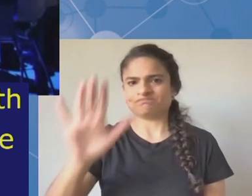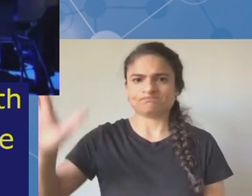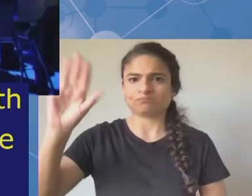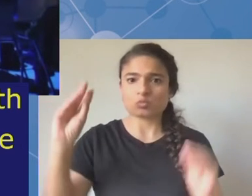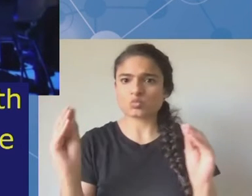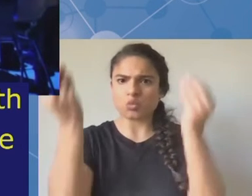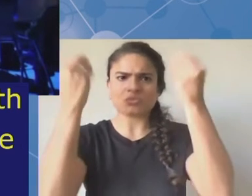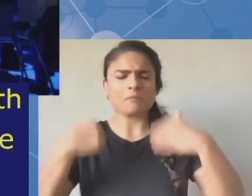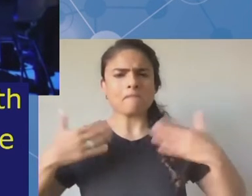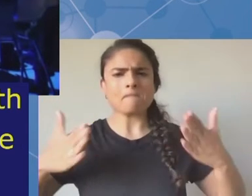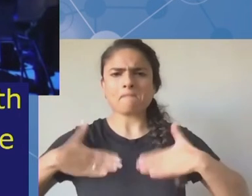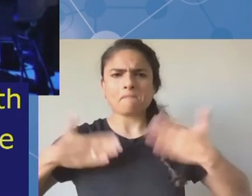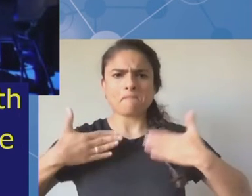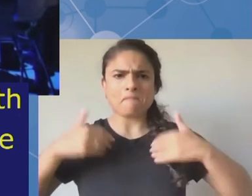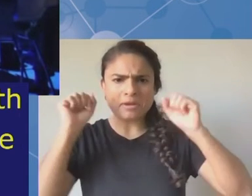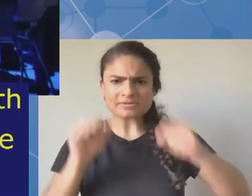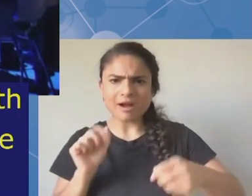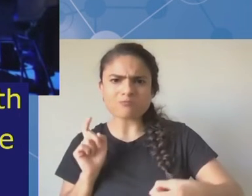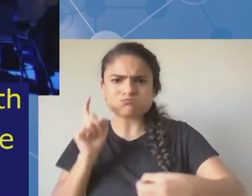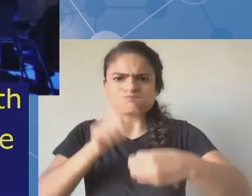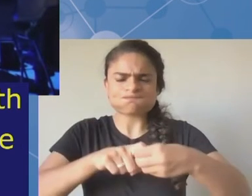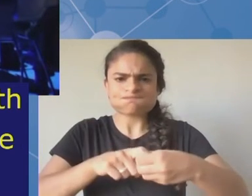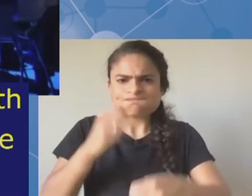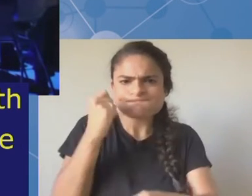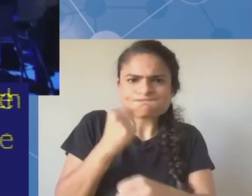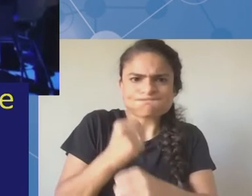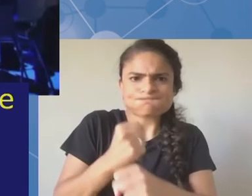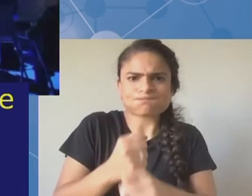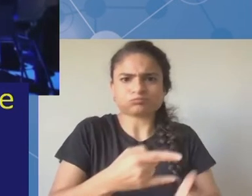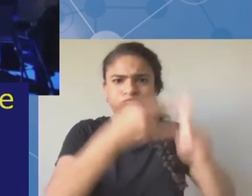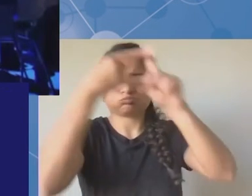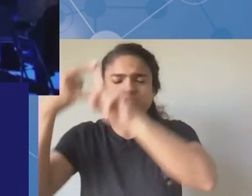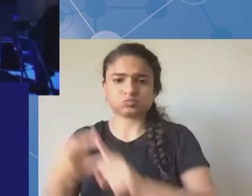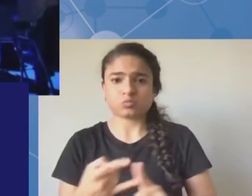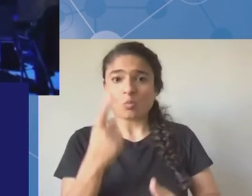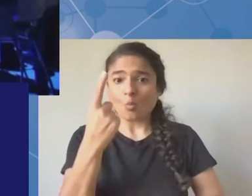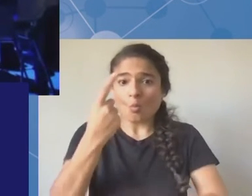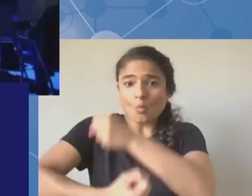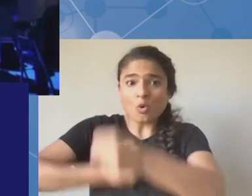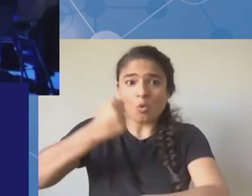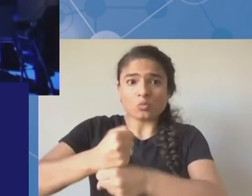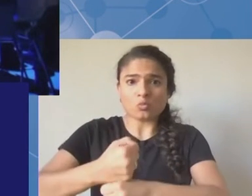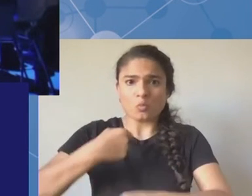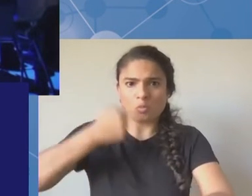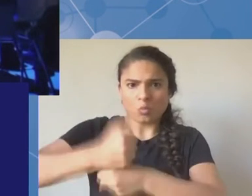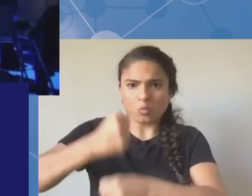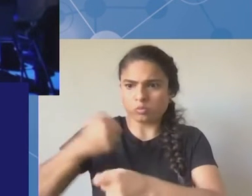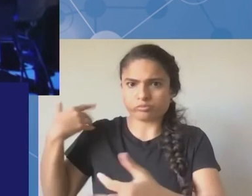представитель инициативы IGF «Молодежь региона Азия-Тихий